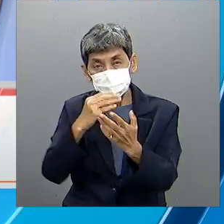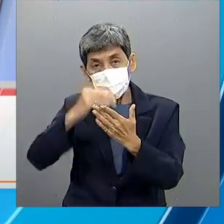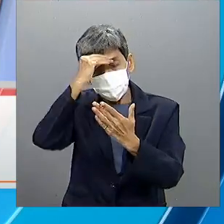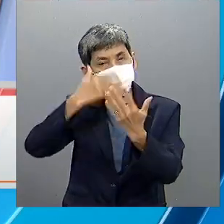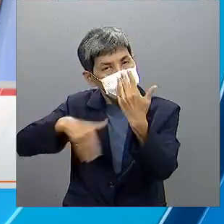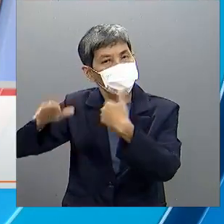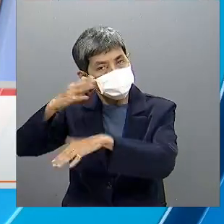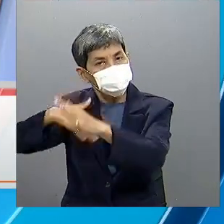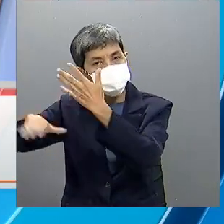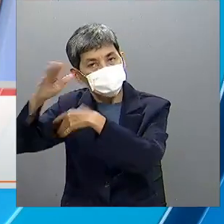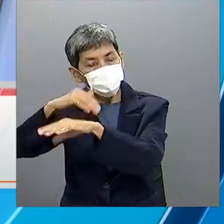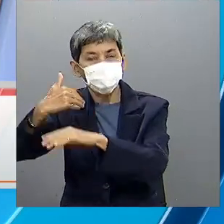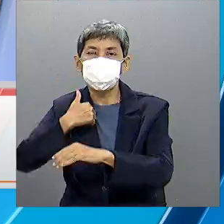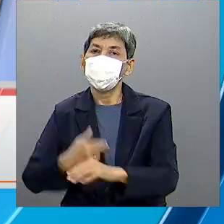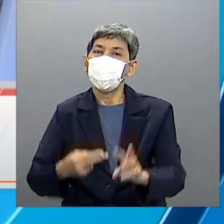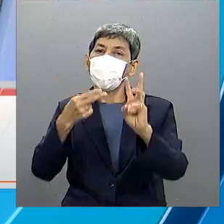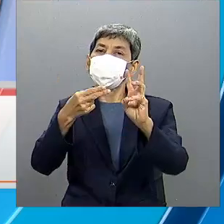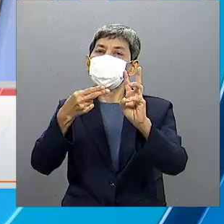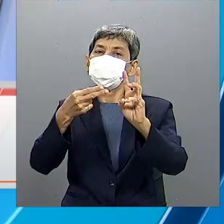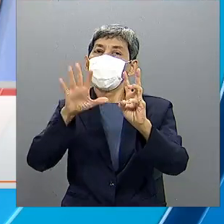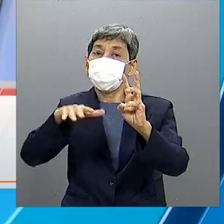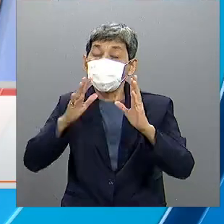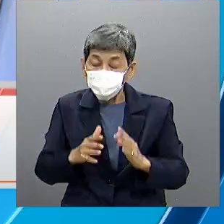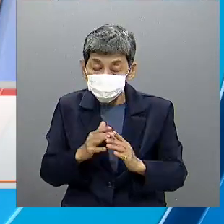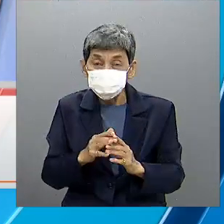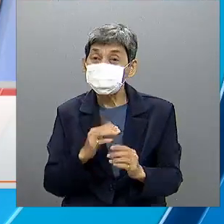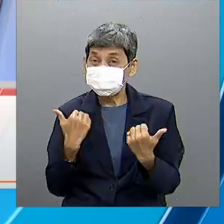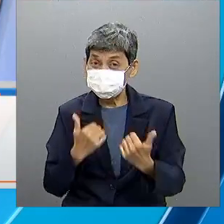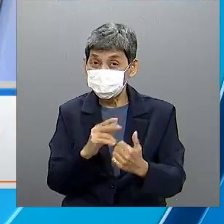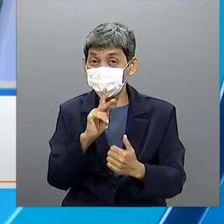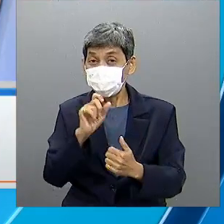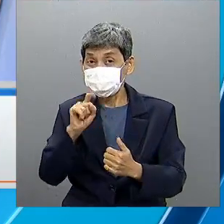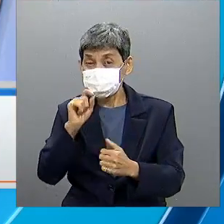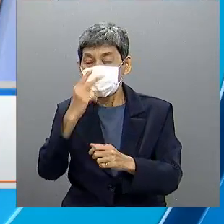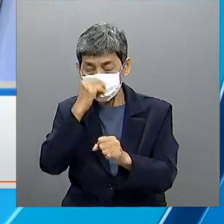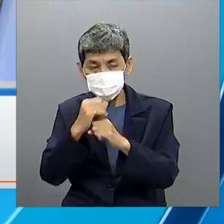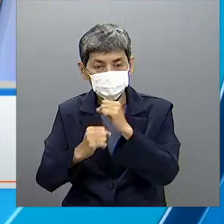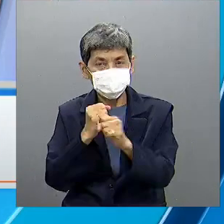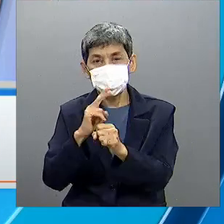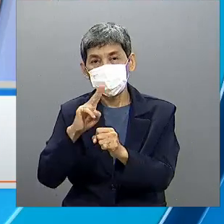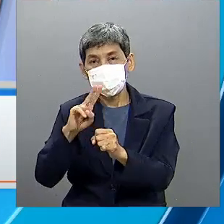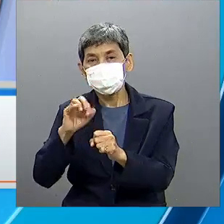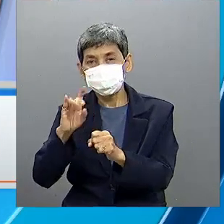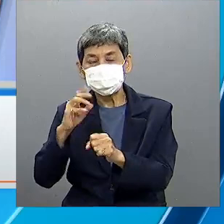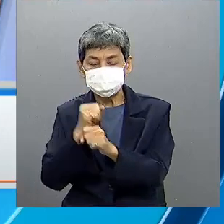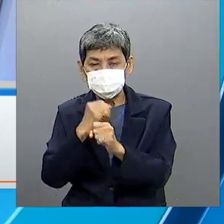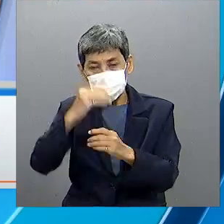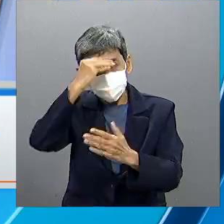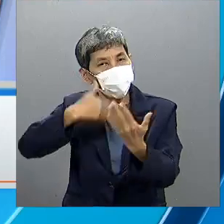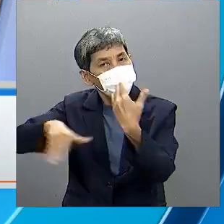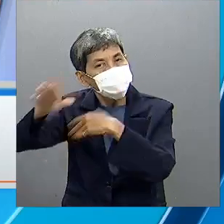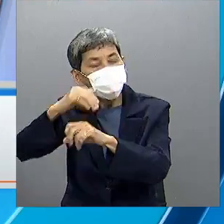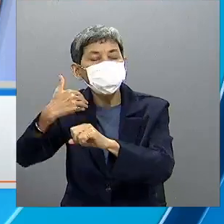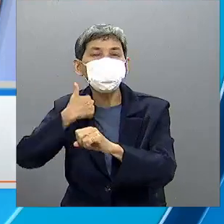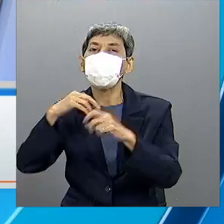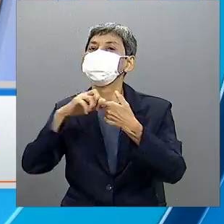ให้นักเรียนกว่า 65,000 คนนี่เป็นการสำรวจของกสศในปี2564นะคะต้องหลุดจากระบบการศึกษาโดยมีภาวะจากการ